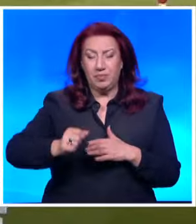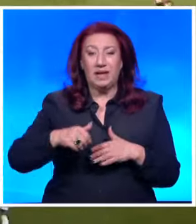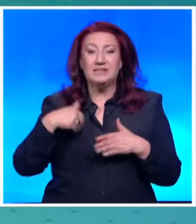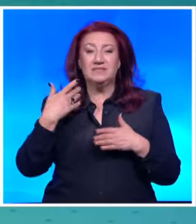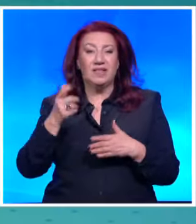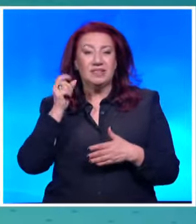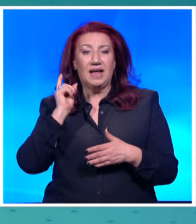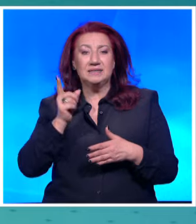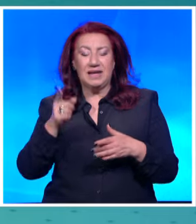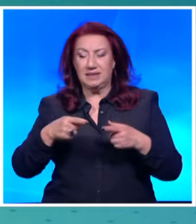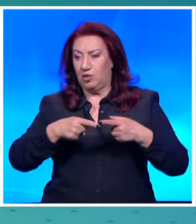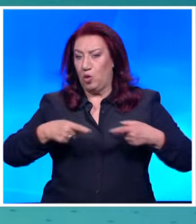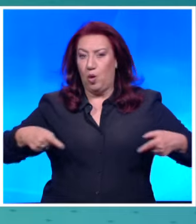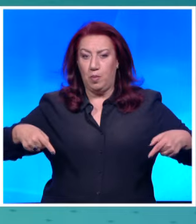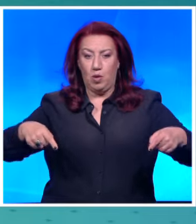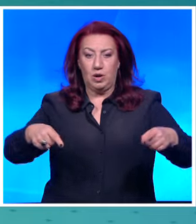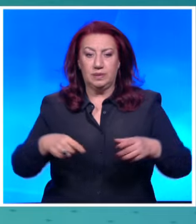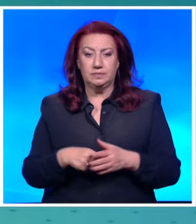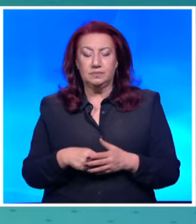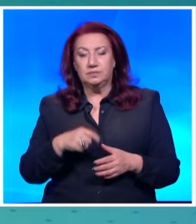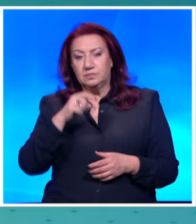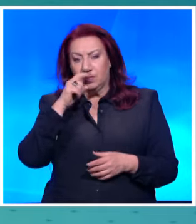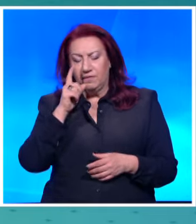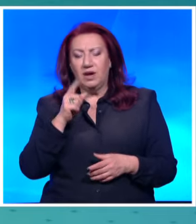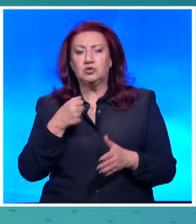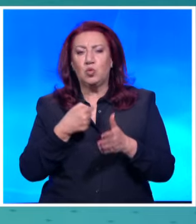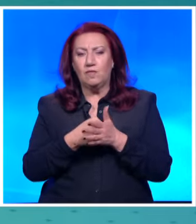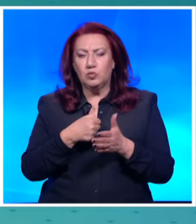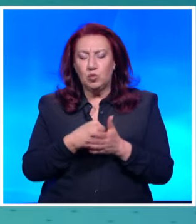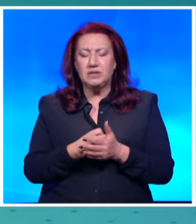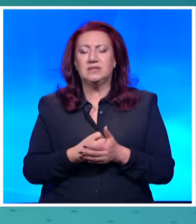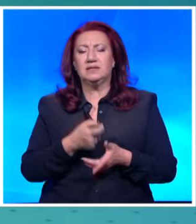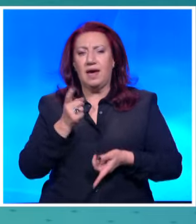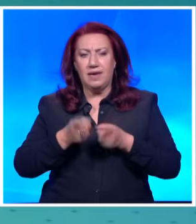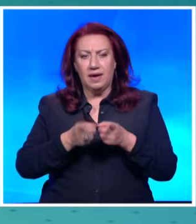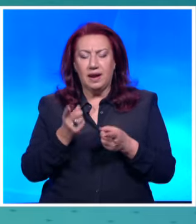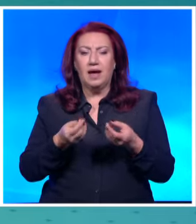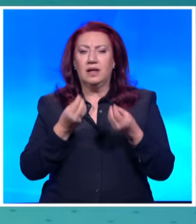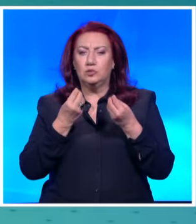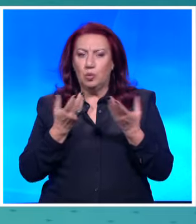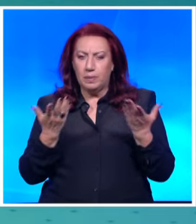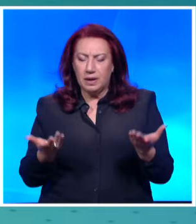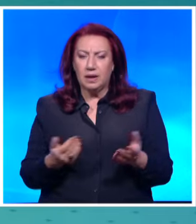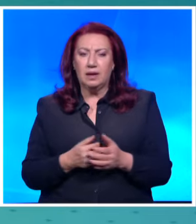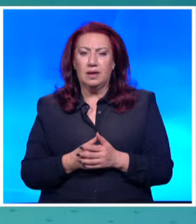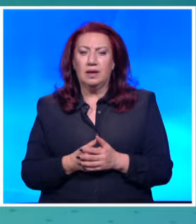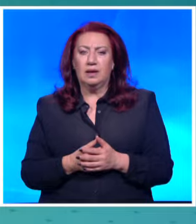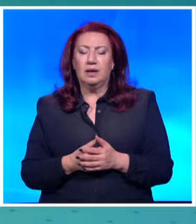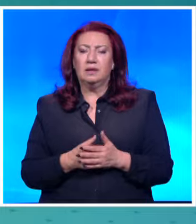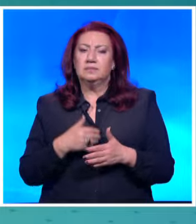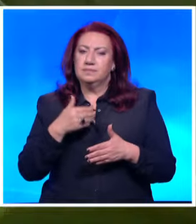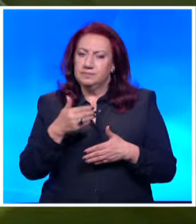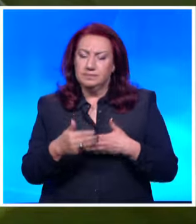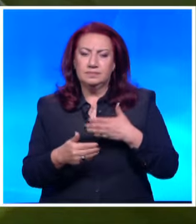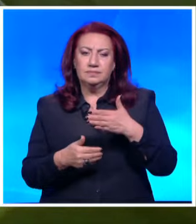поле. Важното е, че футболистите се влагат максимално, както го направиха. И естествено, че следващата